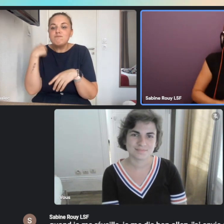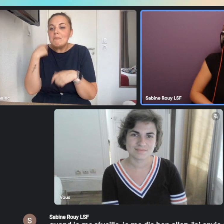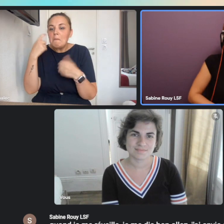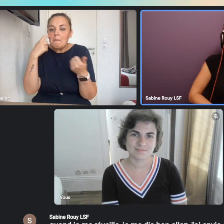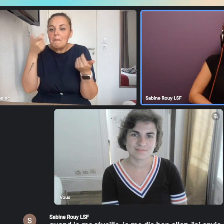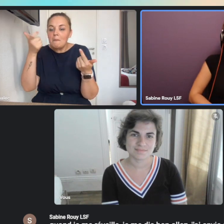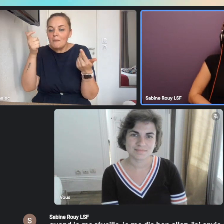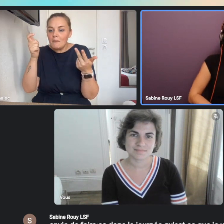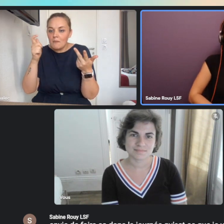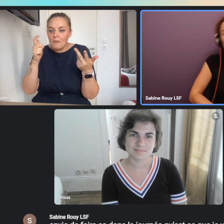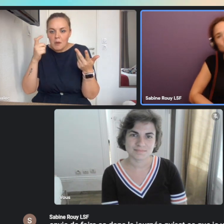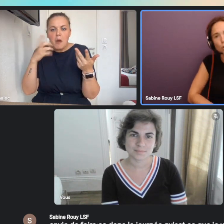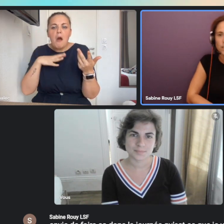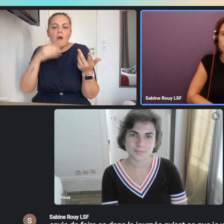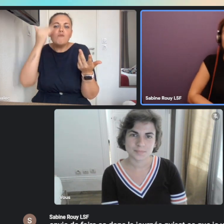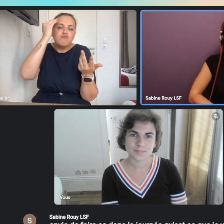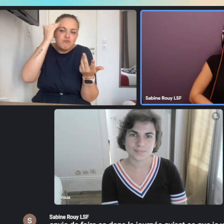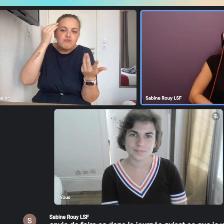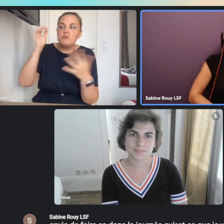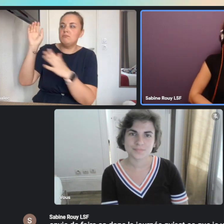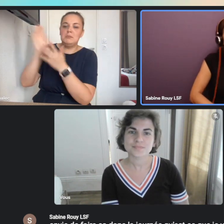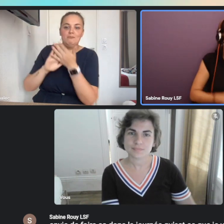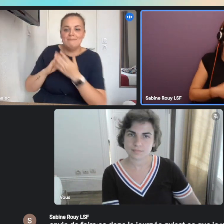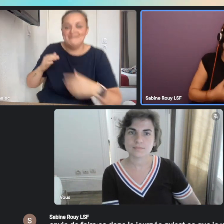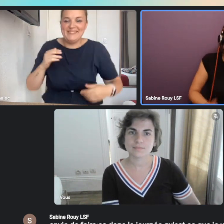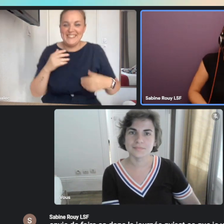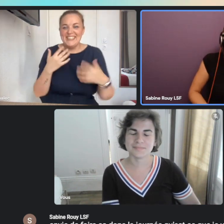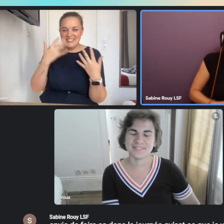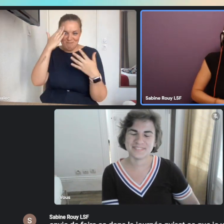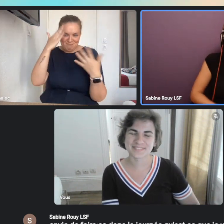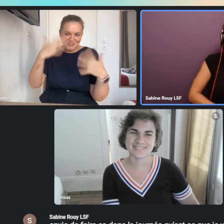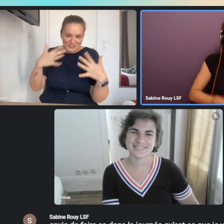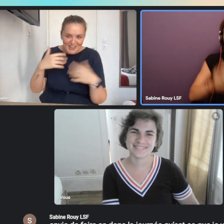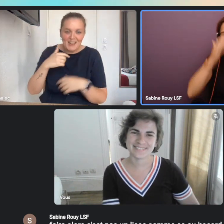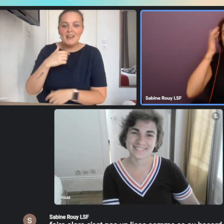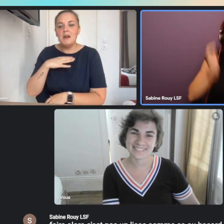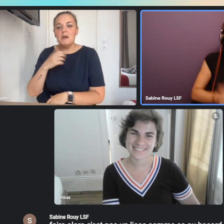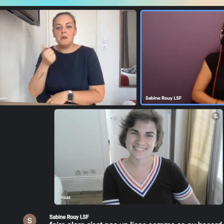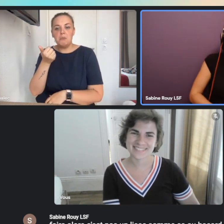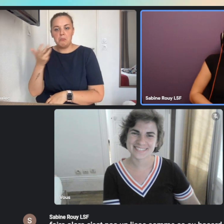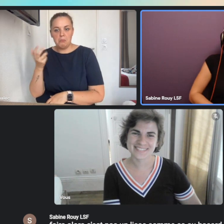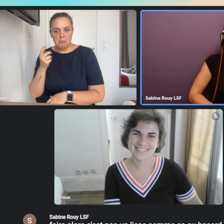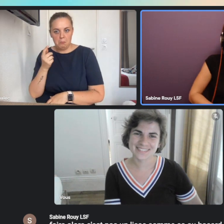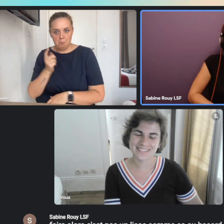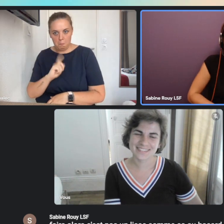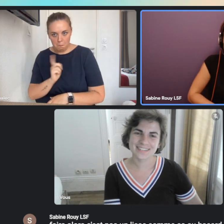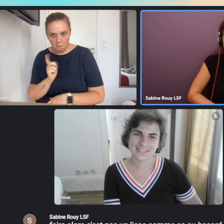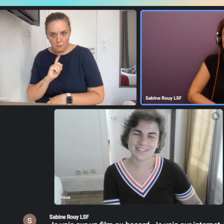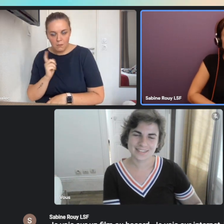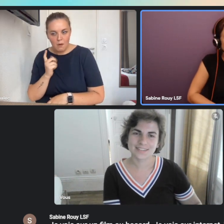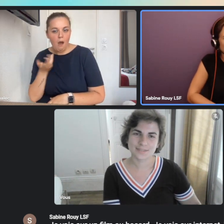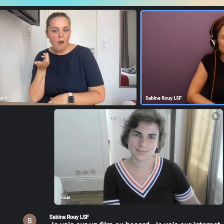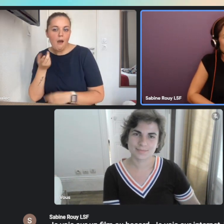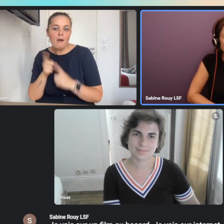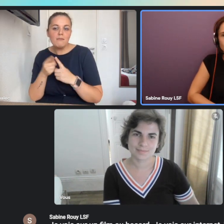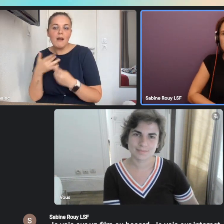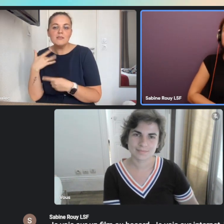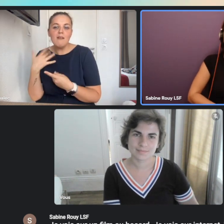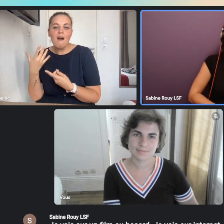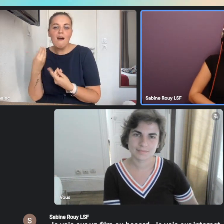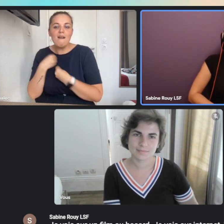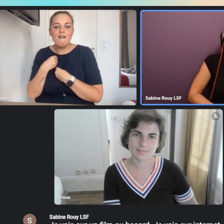meilleurs films au monde, donc je dis: «Ah tiens» et puis alors il y en avait que je connaissais, pardon, il y a la télévision. Il y en avait que je connaissais effectivement et quelques-uns que je